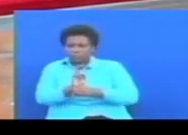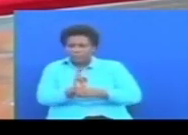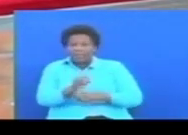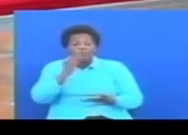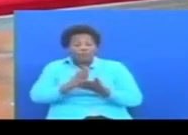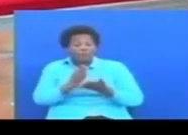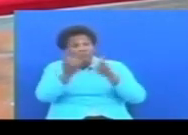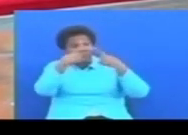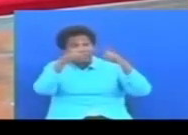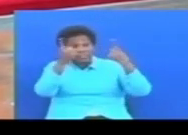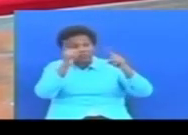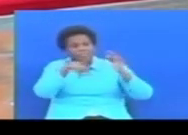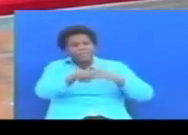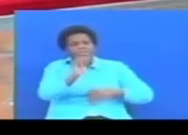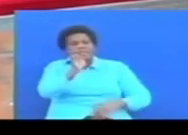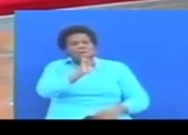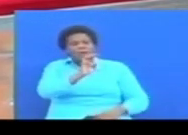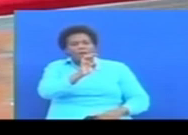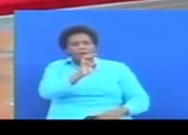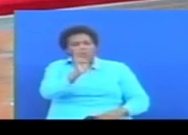Liwale, mkoa wa Lindi.